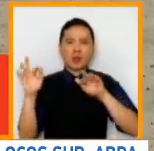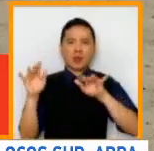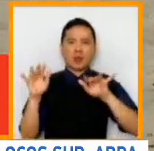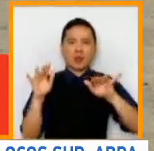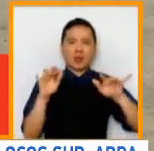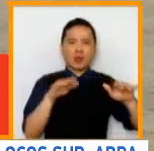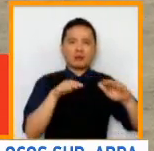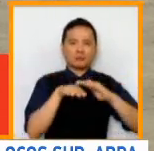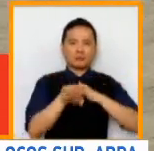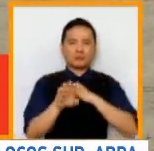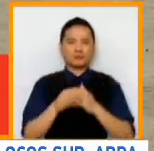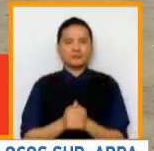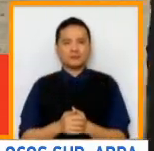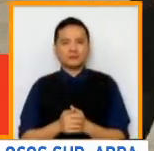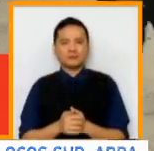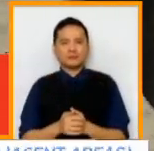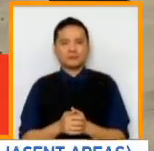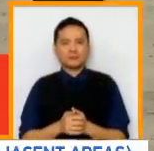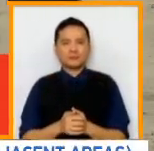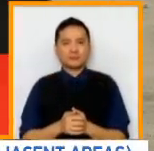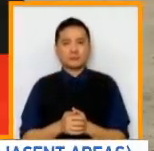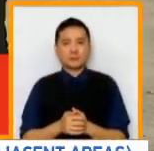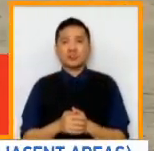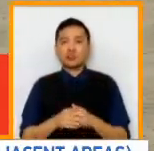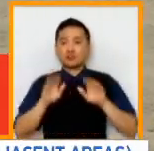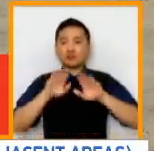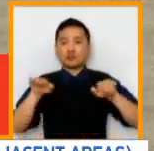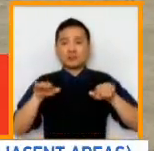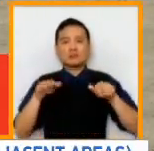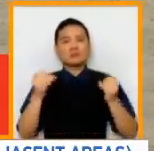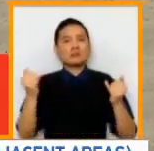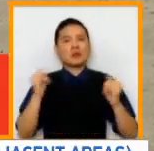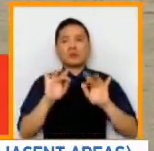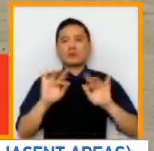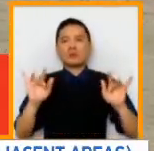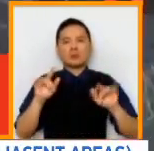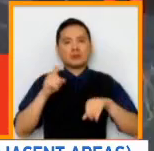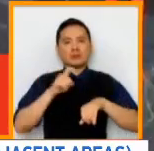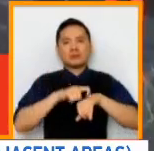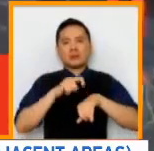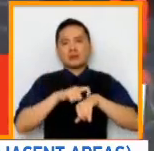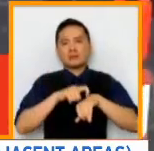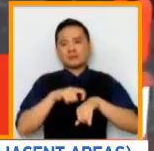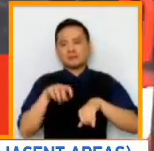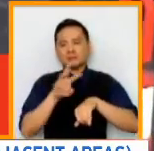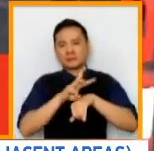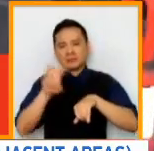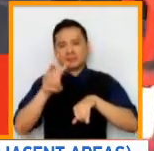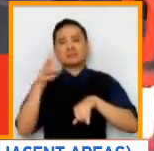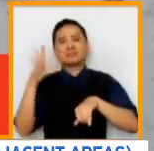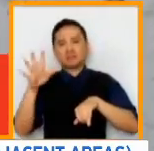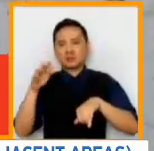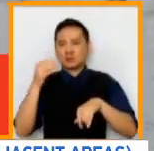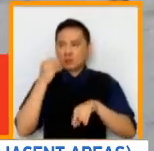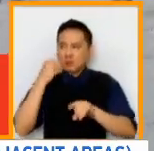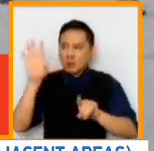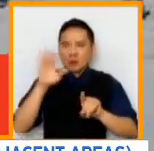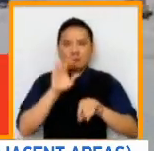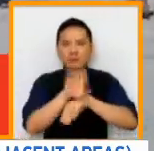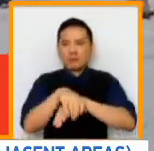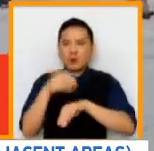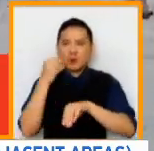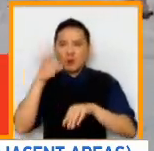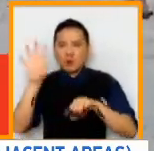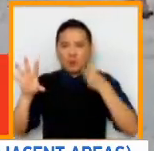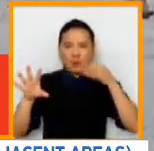Marisa, ngayon, wala nang mga bata rito. Pinalabas na kanina pang alas 6. Payo ng pulisya para mas mabilis ang proseso dun sa mga menor de edad, magdala